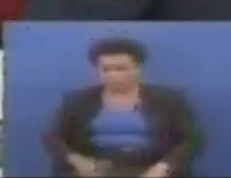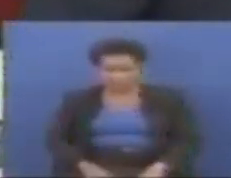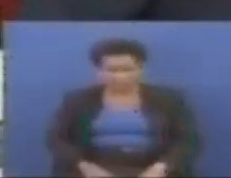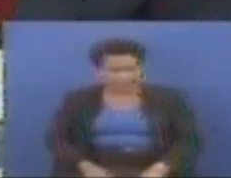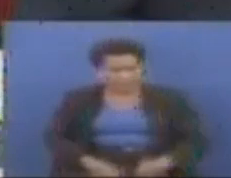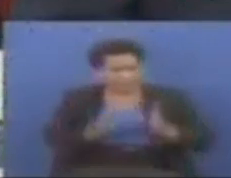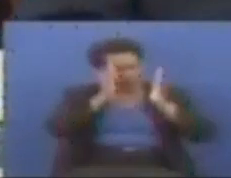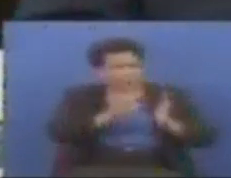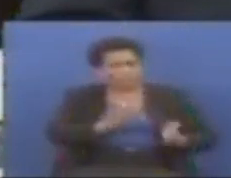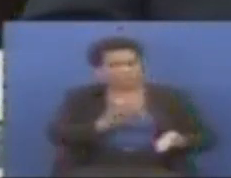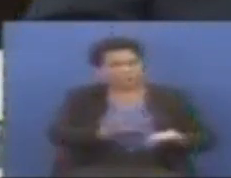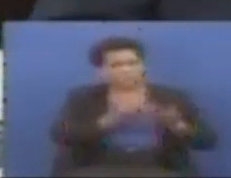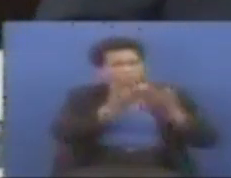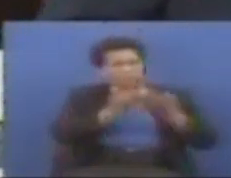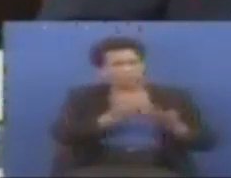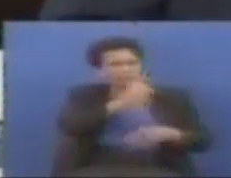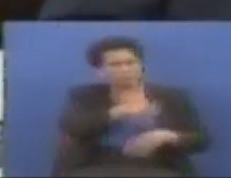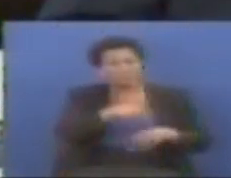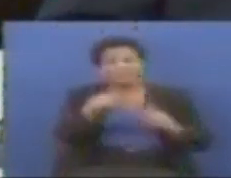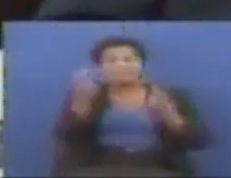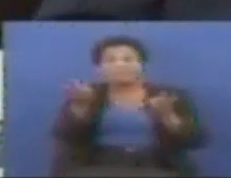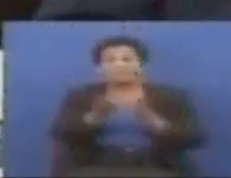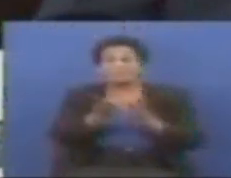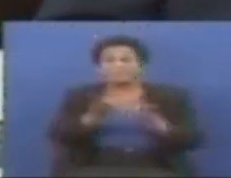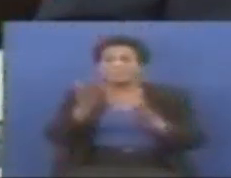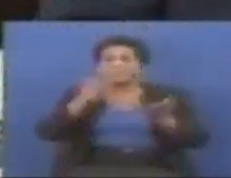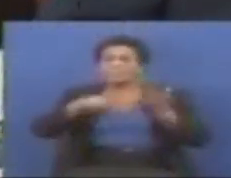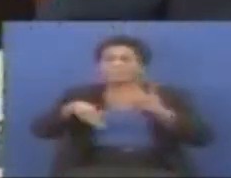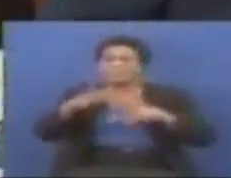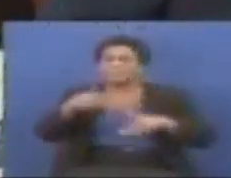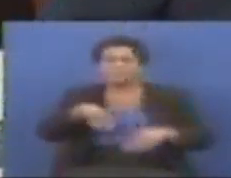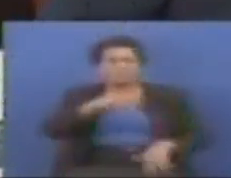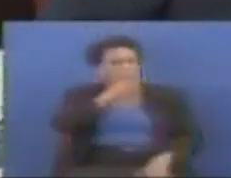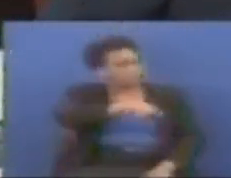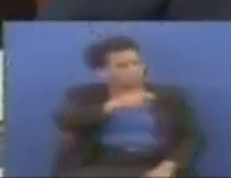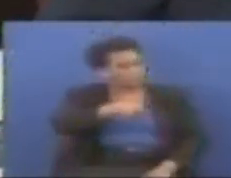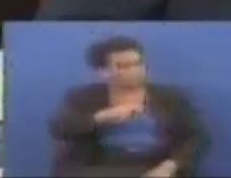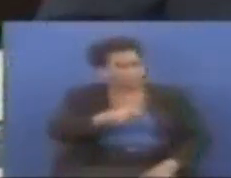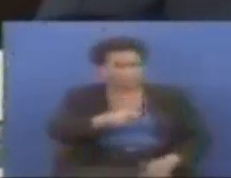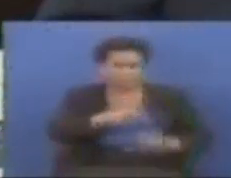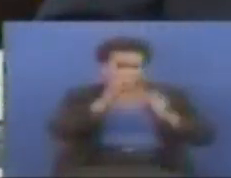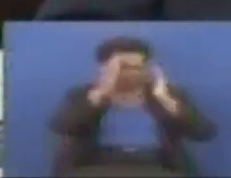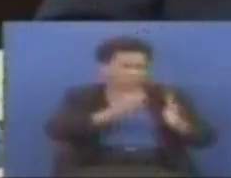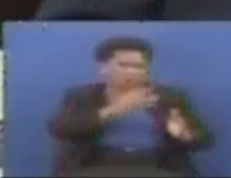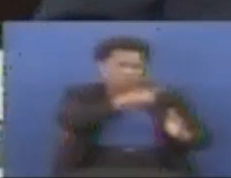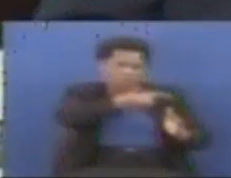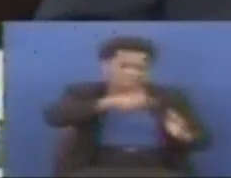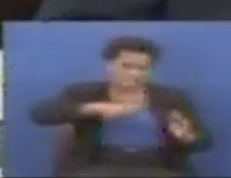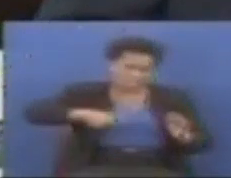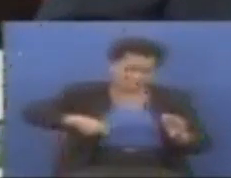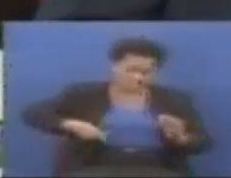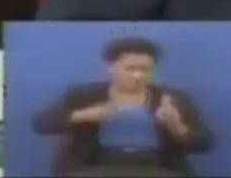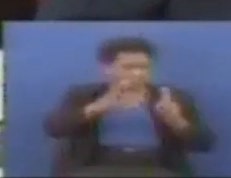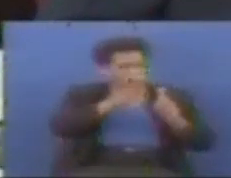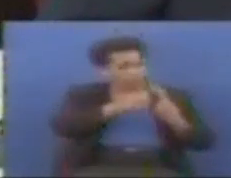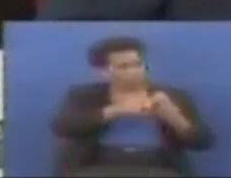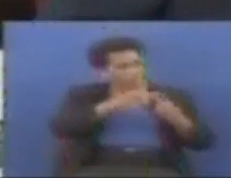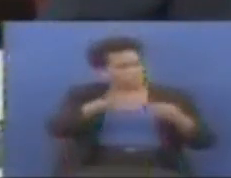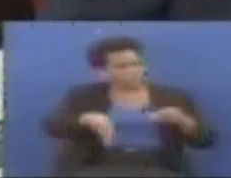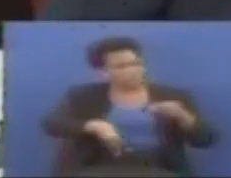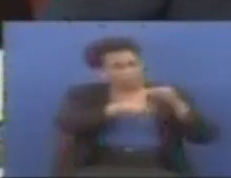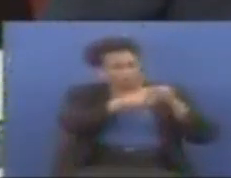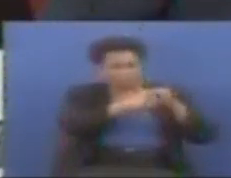kwa haraka? Swali la pili. Mheshimiwa Naibu Spika, madawa ya kulevya